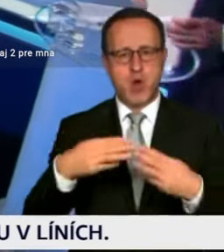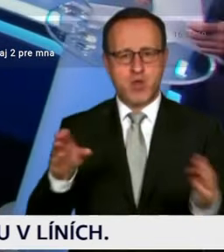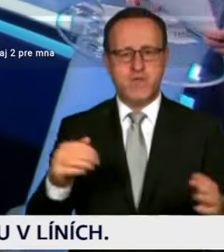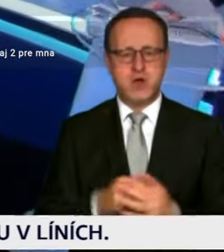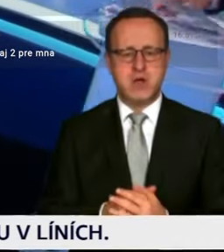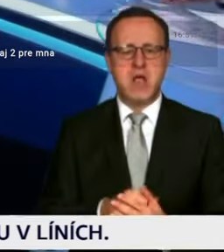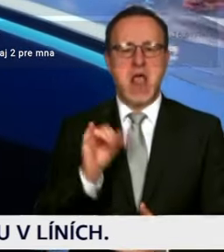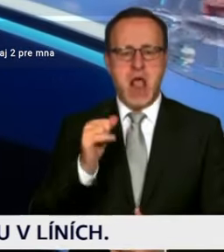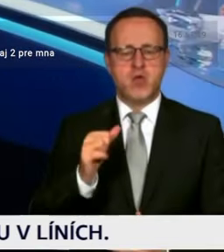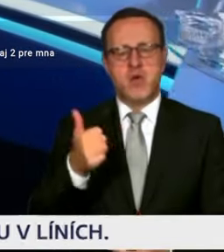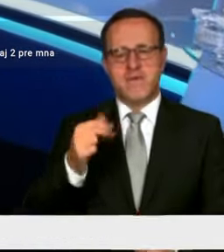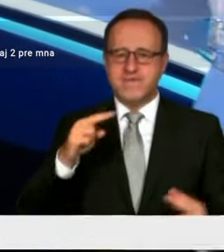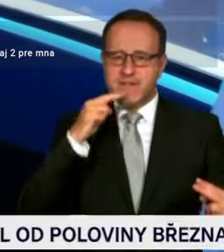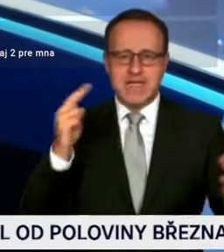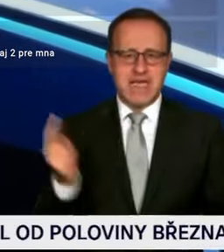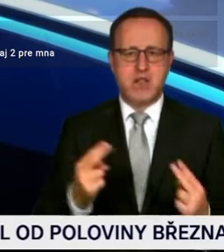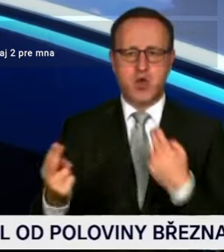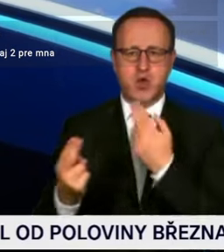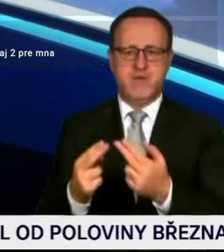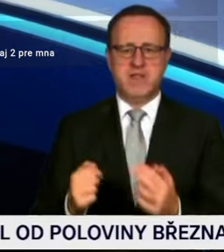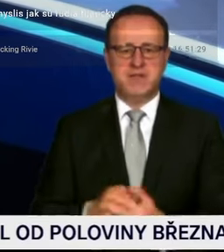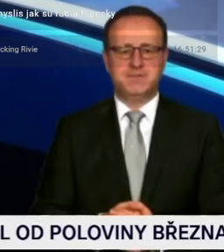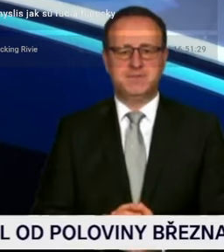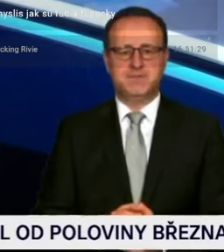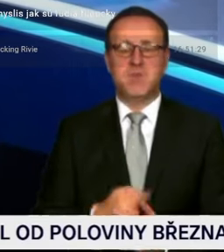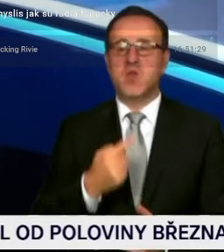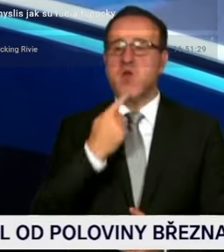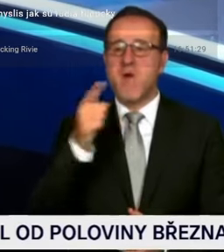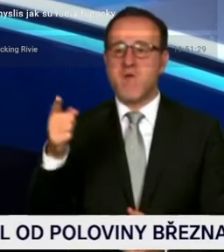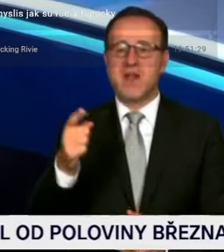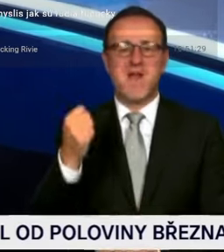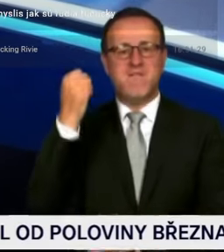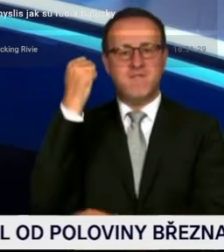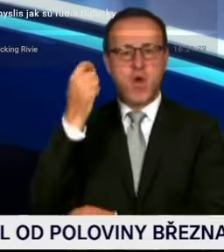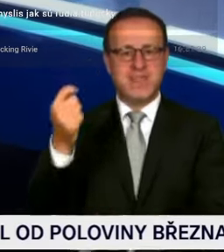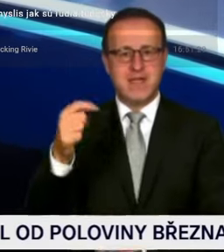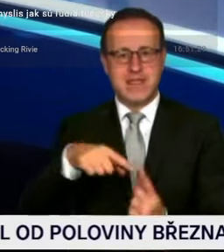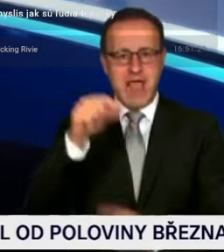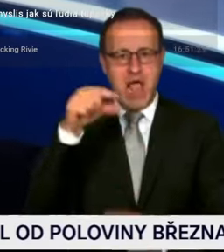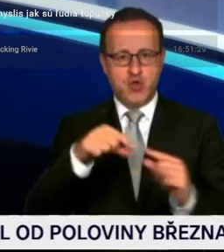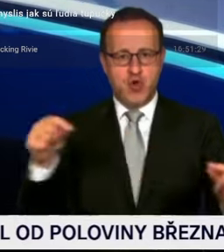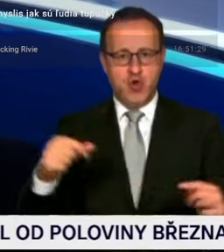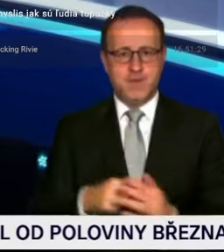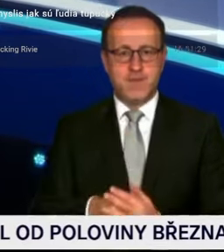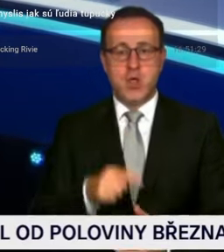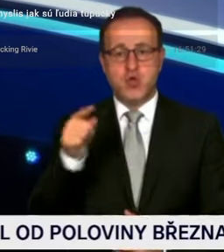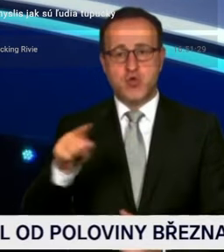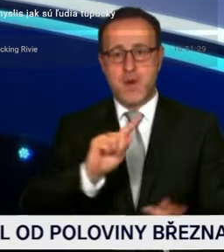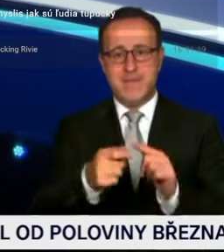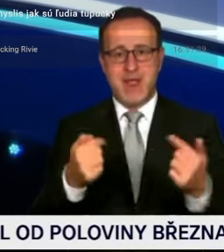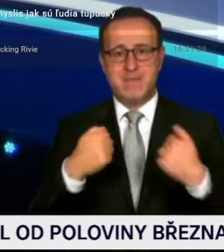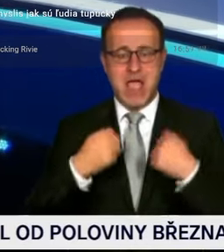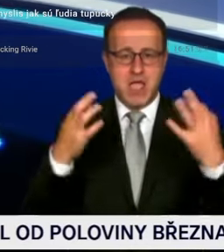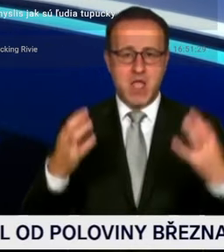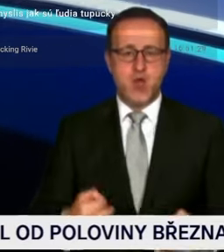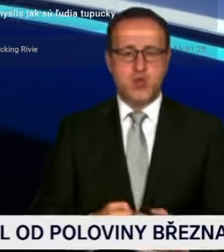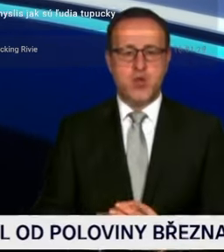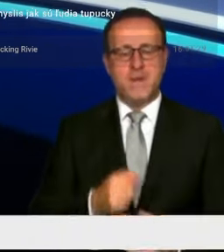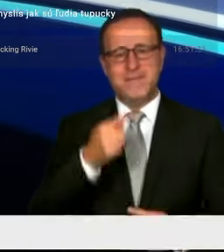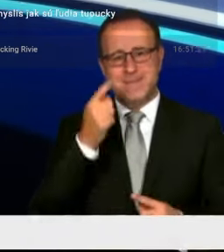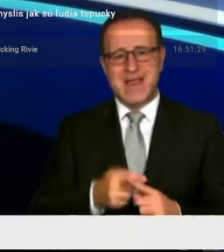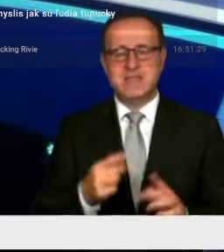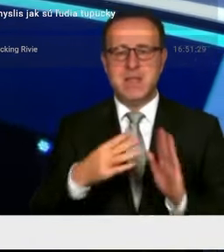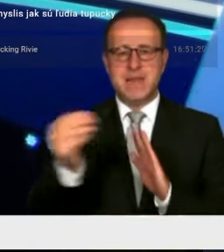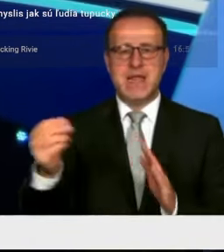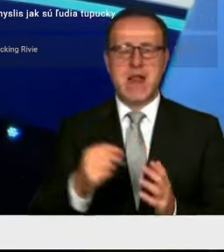sa páči jedna veta tentokrát Budem veľmi stručný eh hovorili ste o fonde v rámci nato Toto je pre mňa jednoducho presný